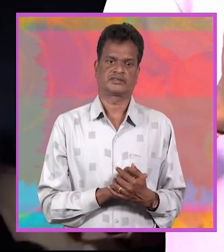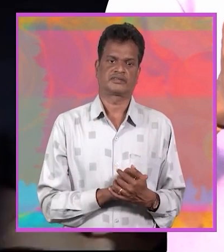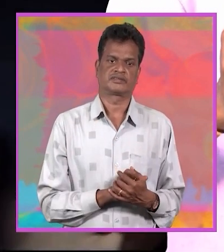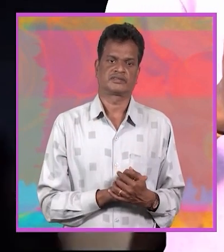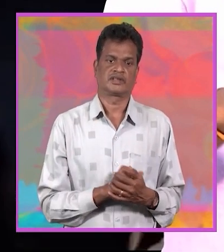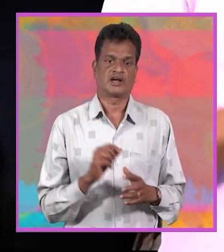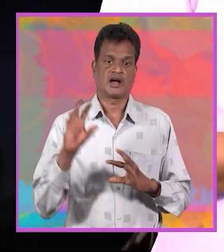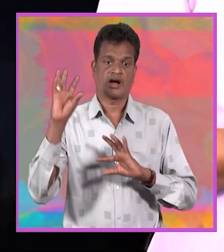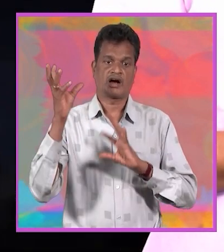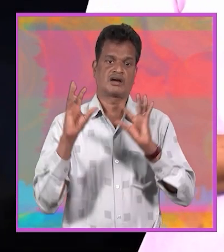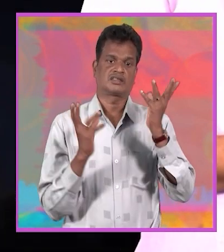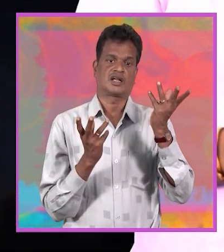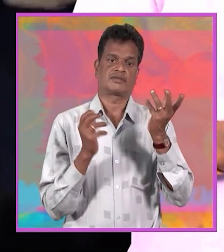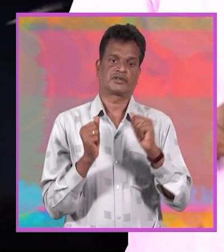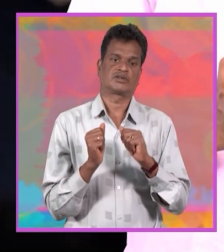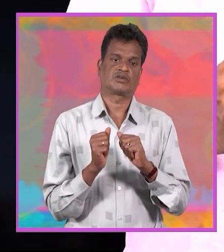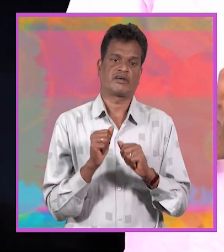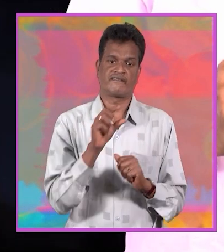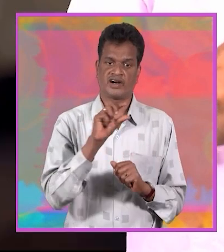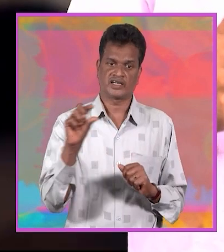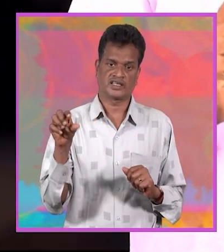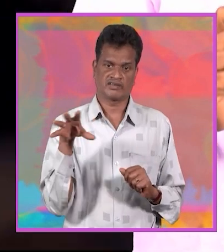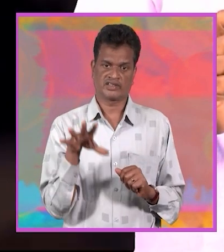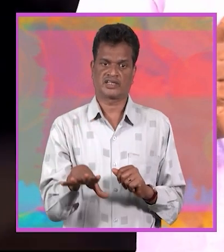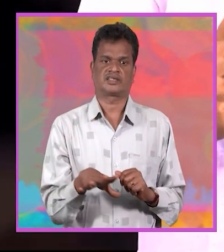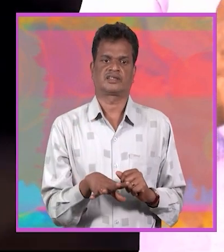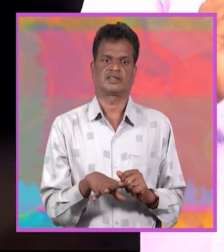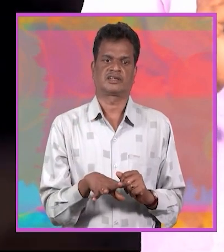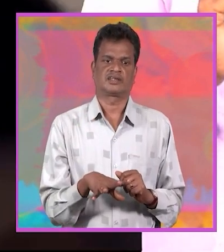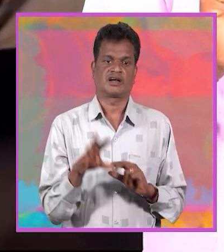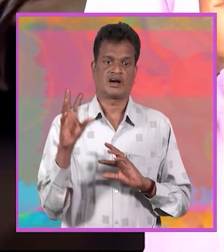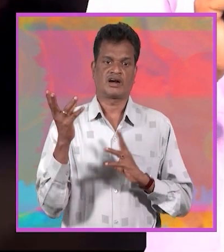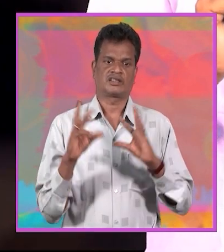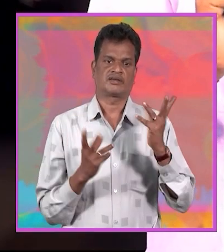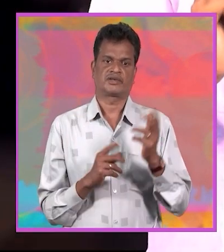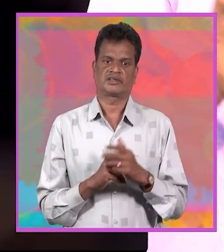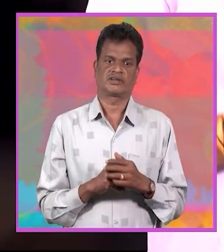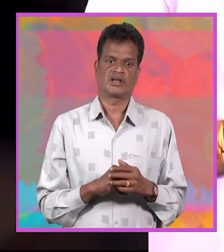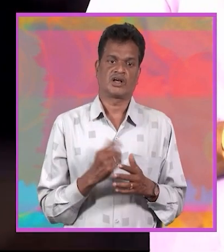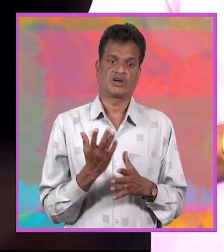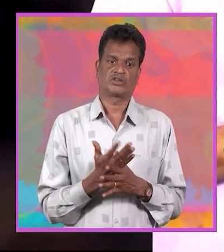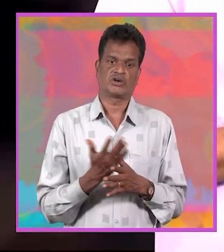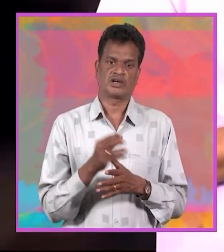ஆடுதல் என்ற ஒரு சொல் இந்த வாக்கியத்தில் வந்திருக்கு. ஆடுதல் என்பது தொழில் சொல்,